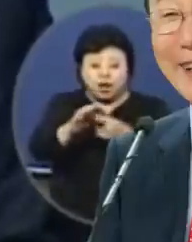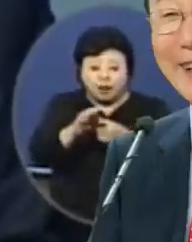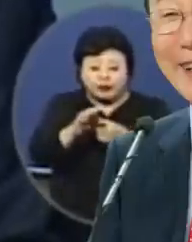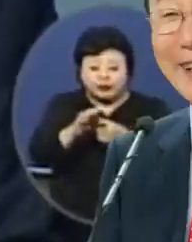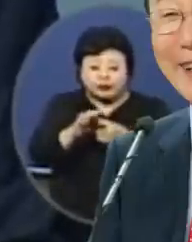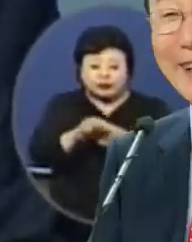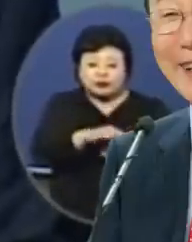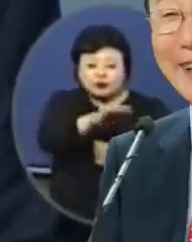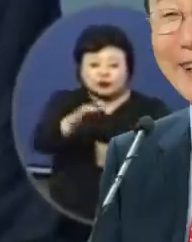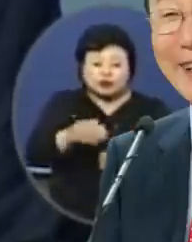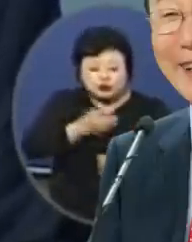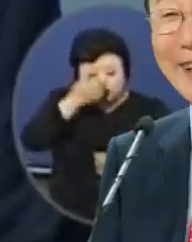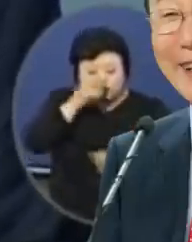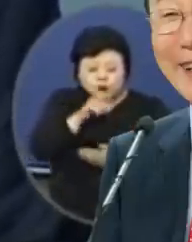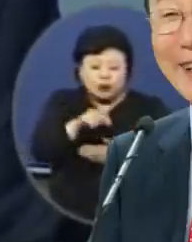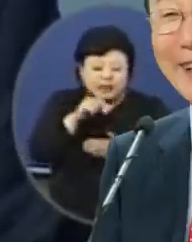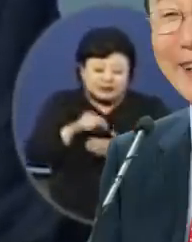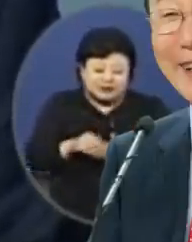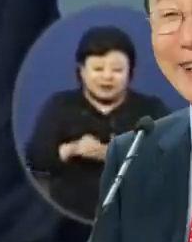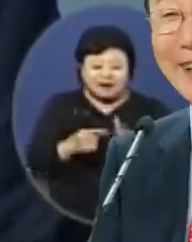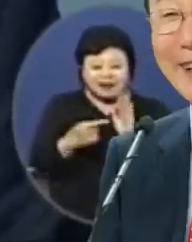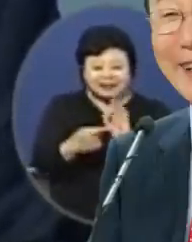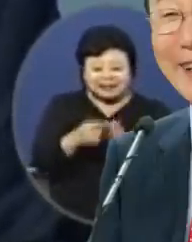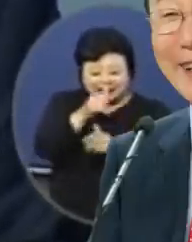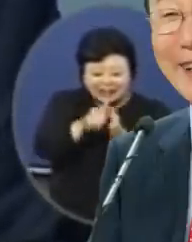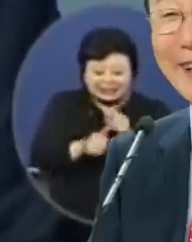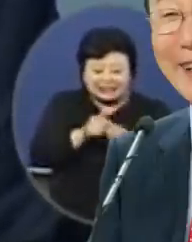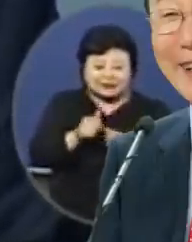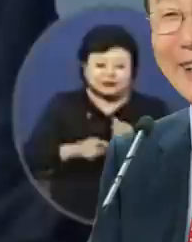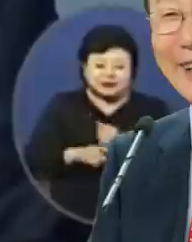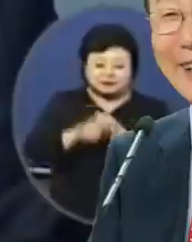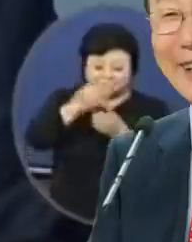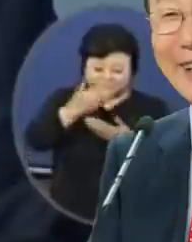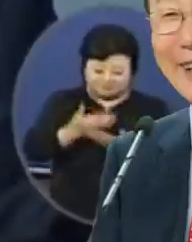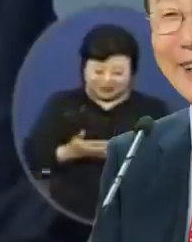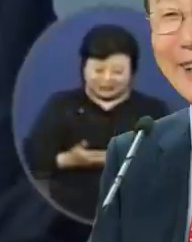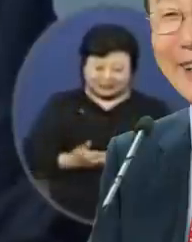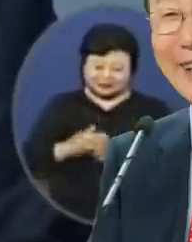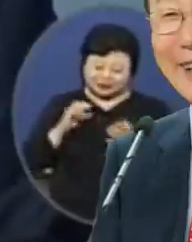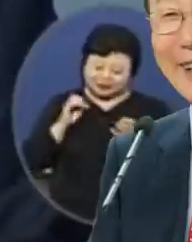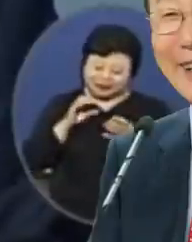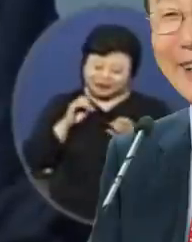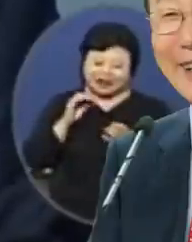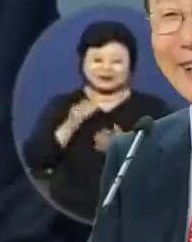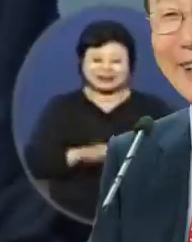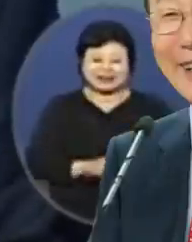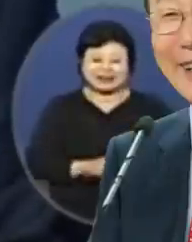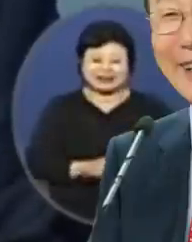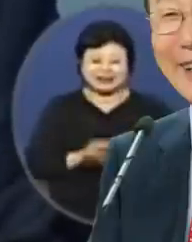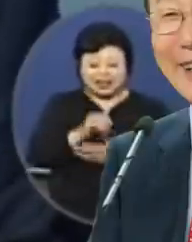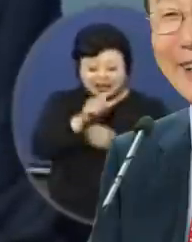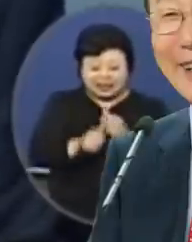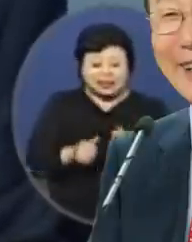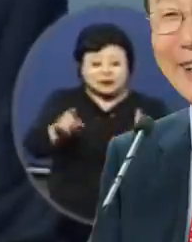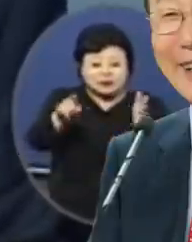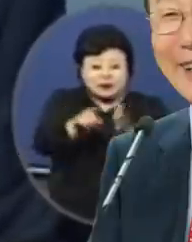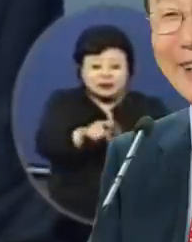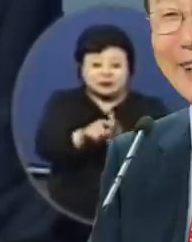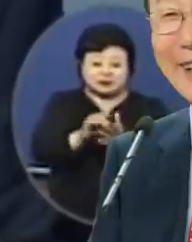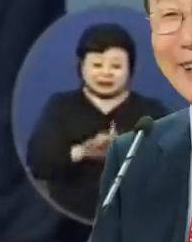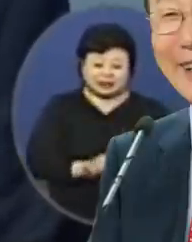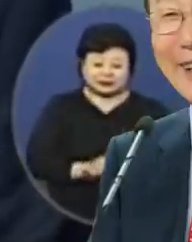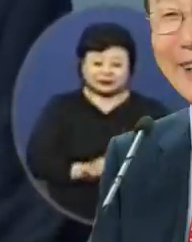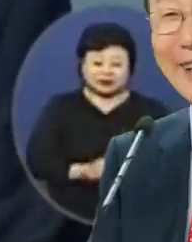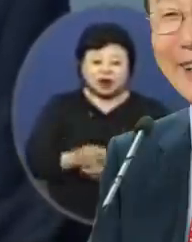우리가 그 꿈 속에 나타난 하나님의 뜻을 받아들여서 하나님과 대화를 하는 것입니다. 그 다음에 하나님은 믿음의 하나님인